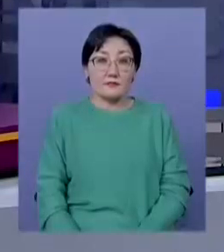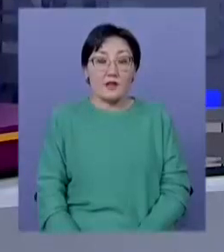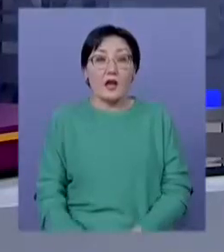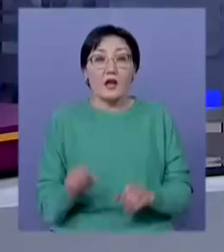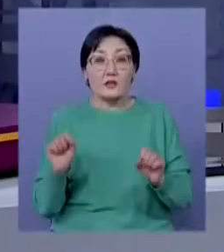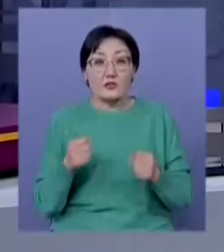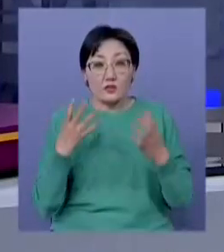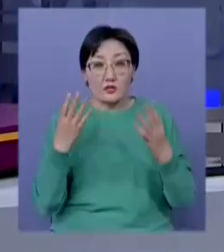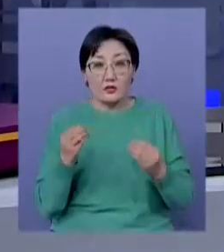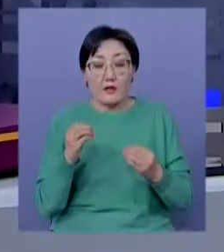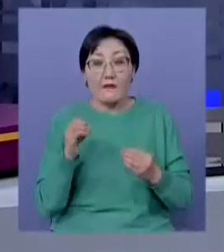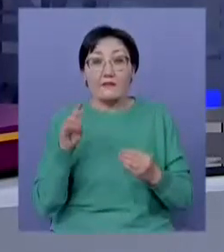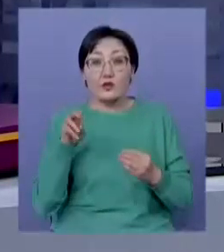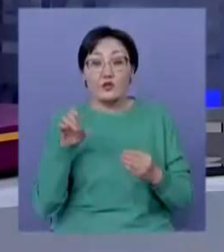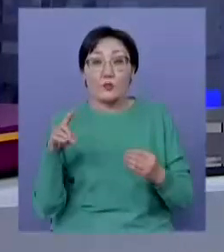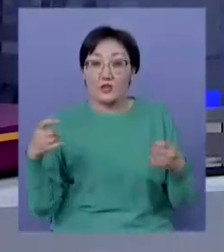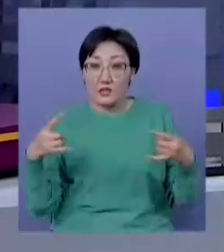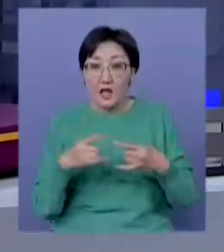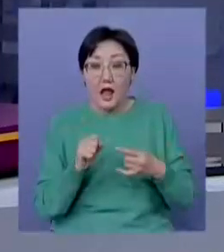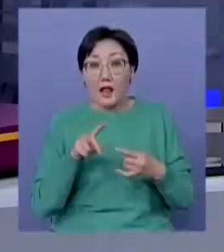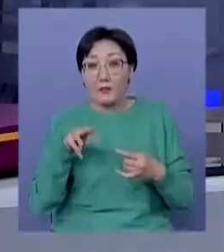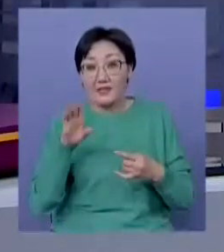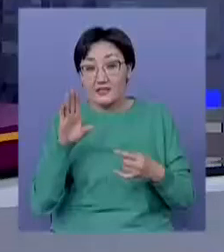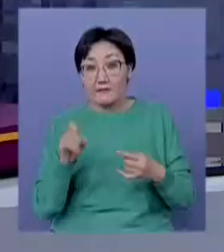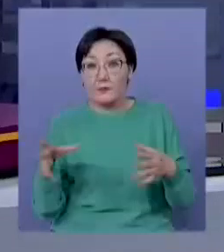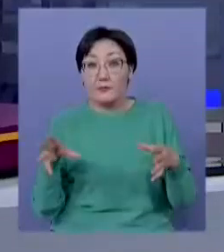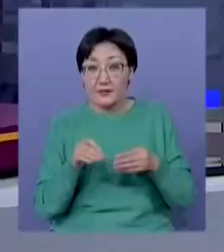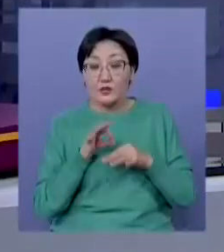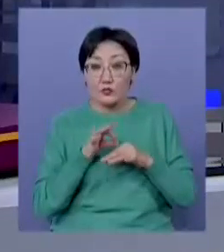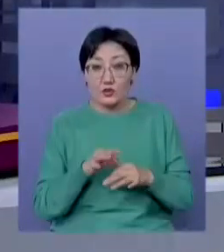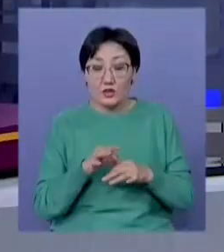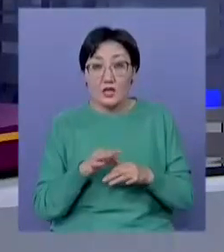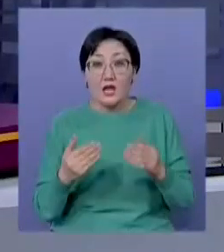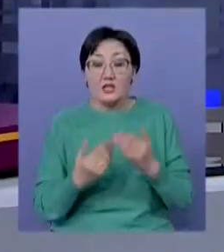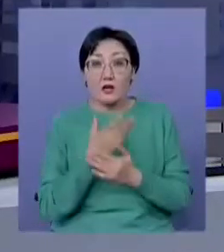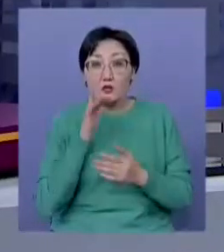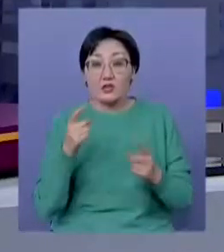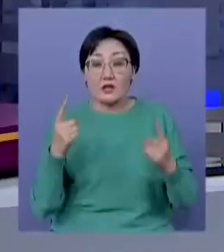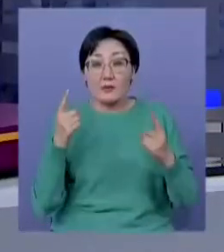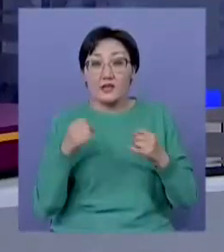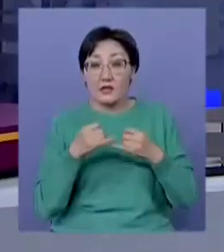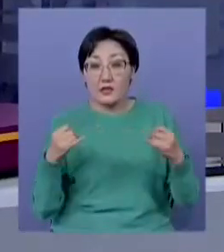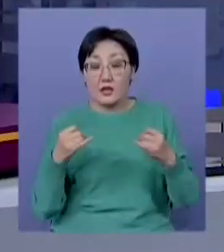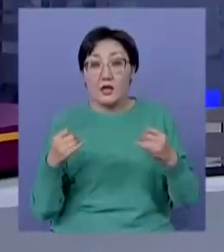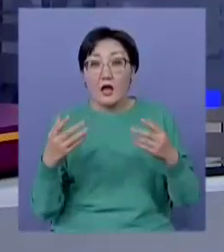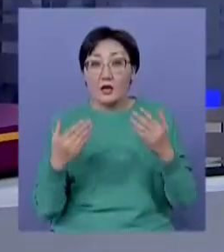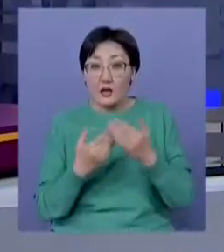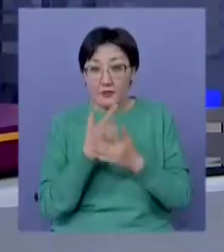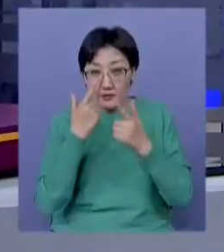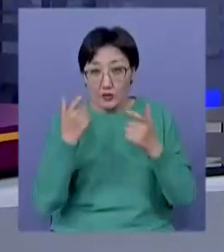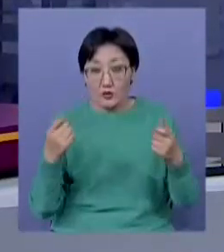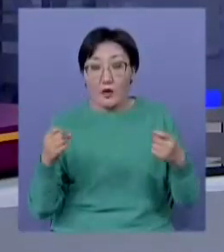Қысқы күндерді Евроспорт арнасымен және Алма ТВ-мен бірге өткіз. Жаңа маусымды ең ірі кабелдік хабар тарату операторы